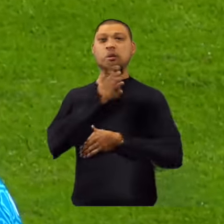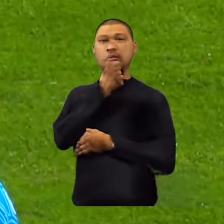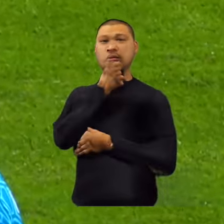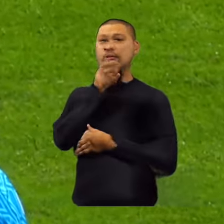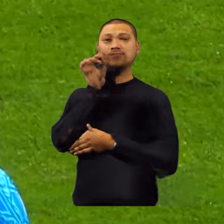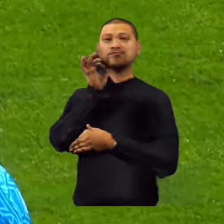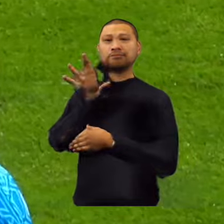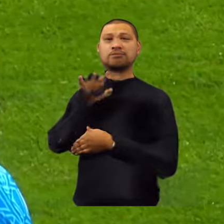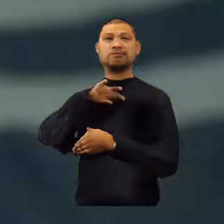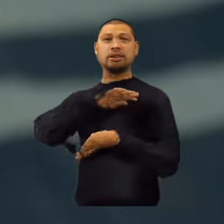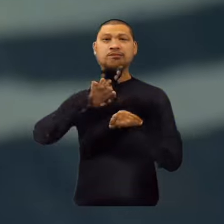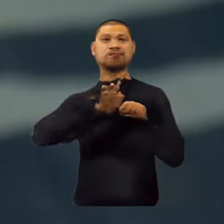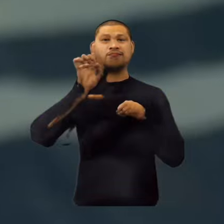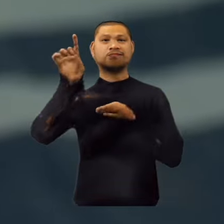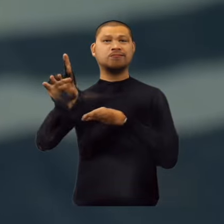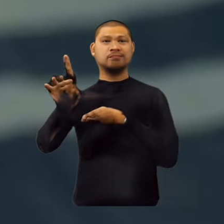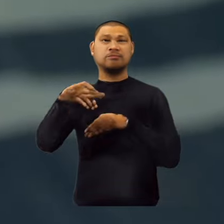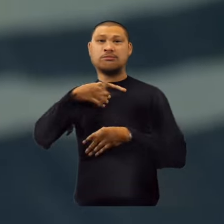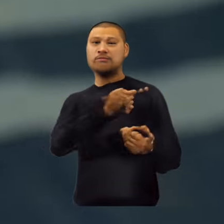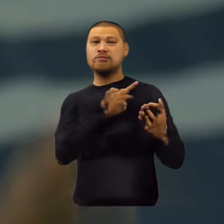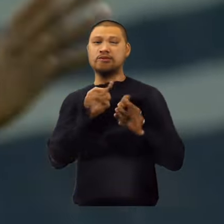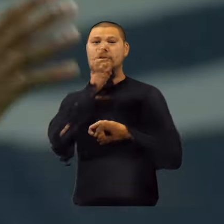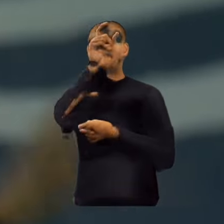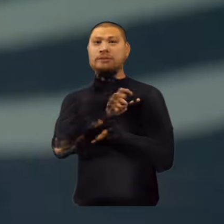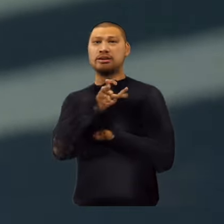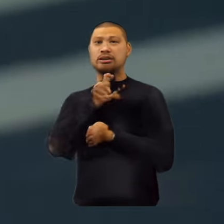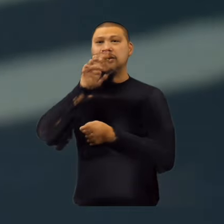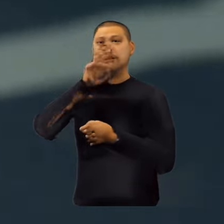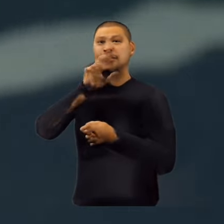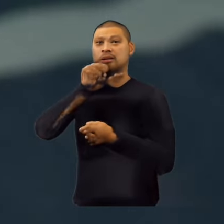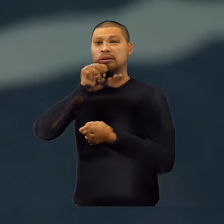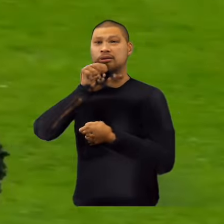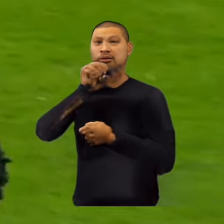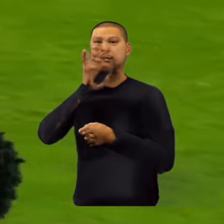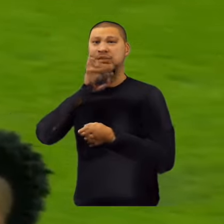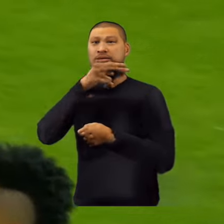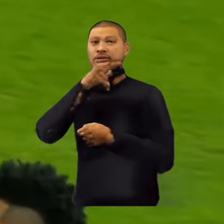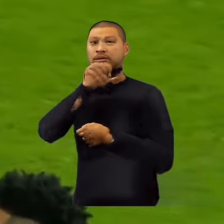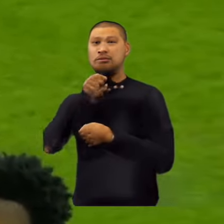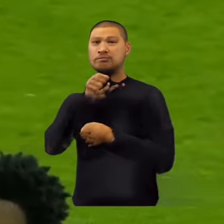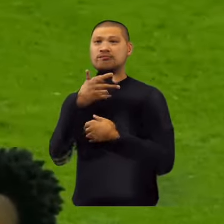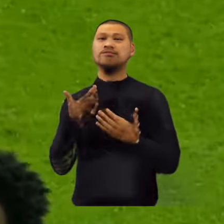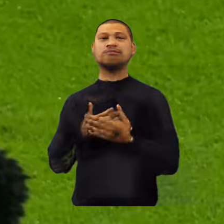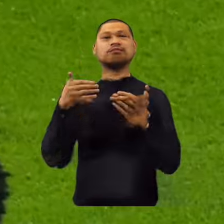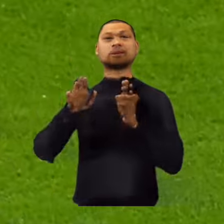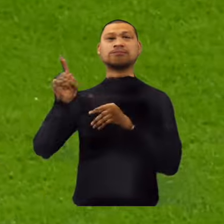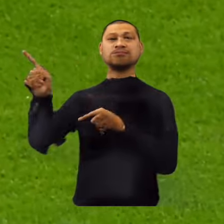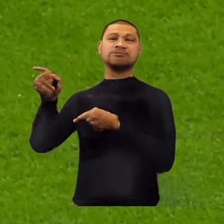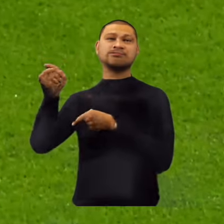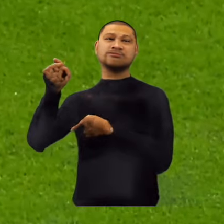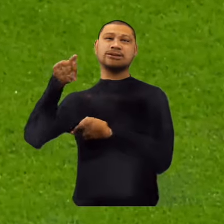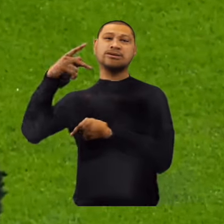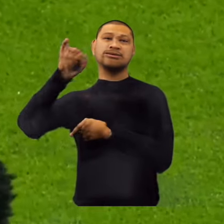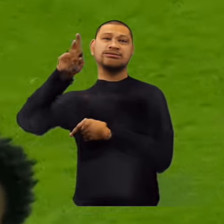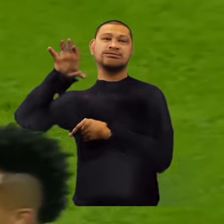hors-jeu. Et le hors-jeu, il était de Rafinha. Il comprend pas, Kessié. Non, mais il est persuadé un petit peu. Voilà,